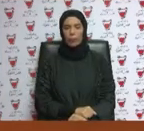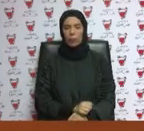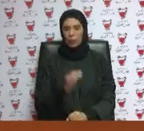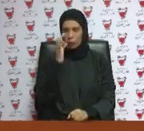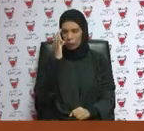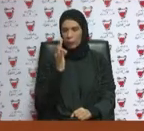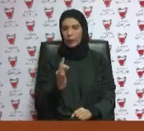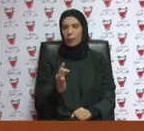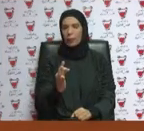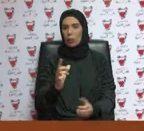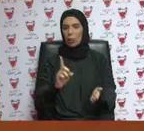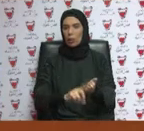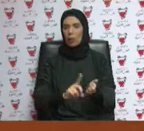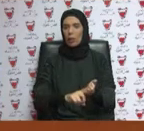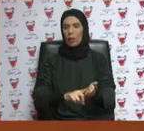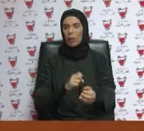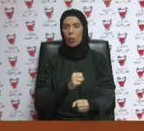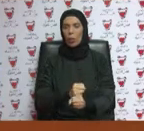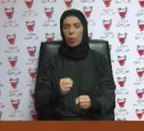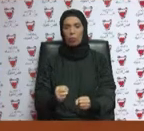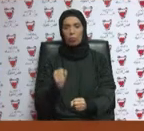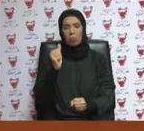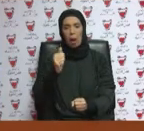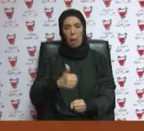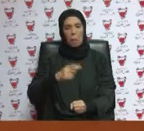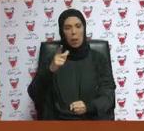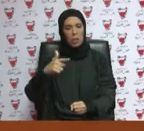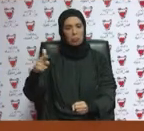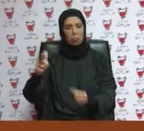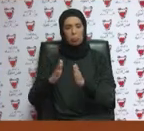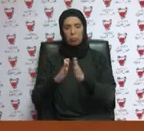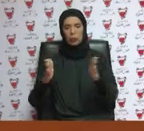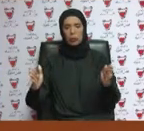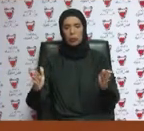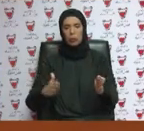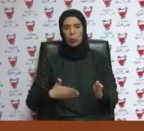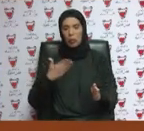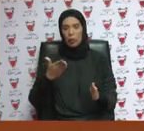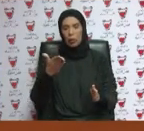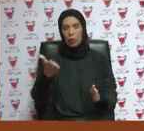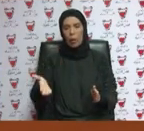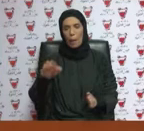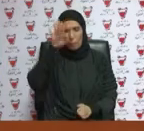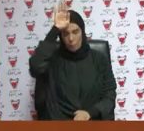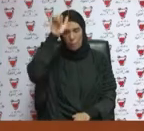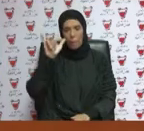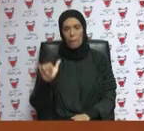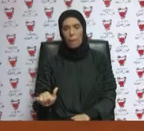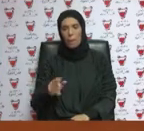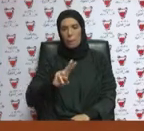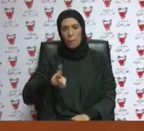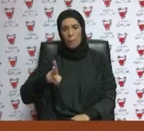وأكد عليه ضمن مشروعه الإصلاحي الكبير ومبادراته الملكية